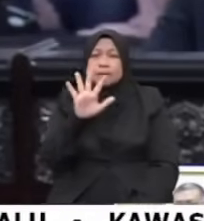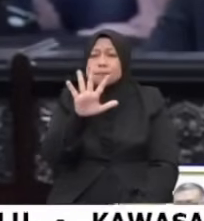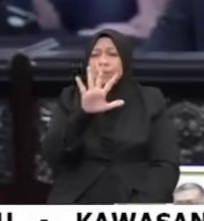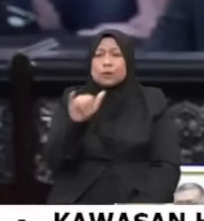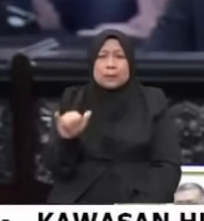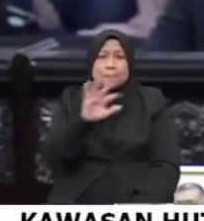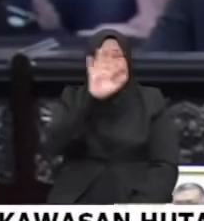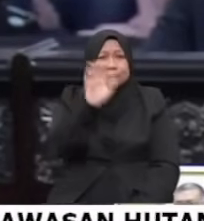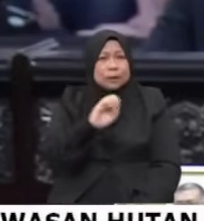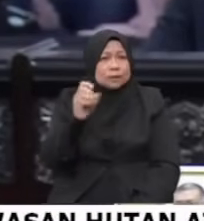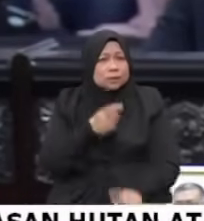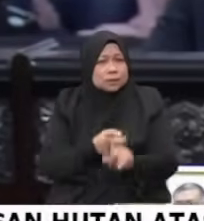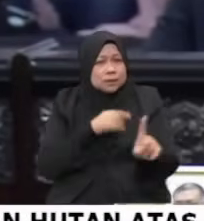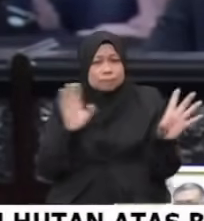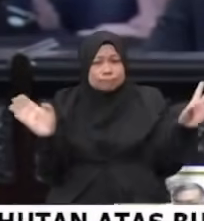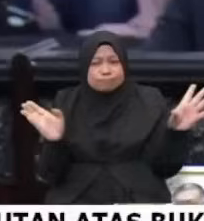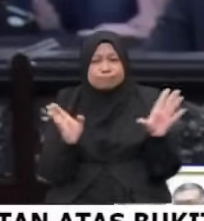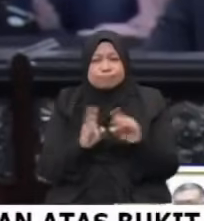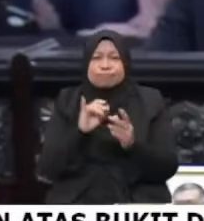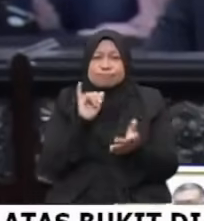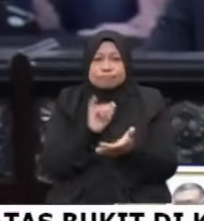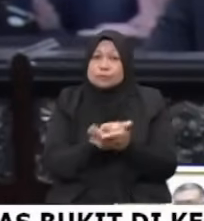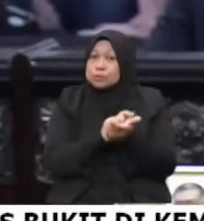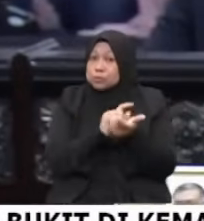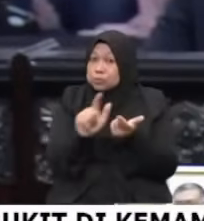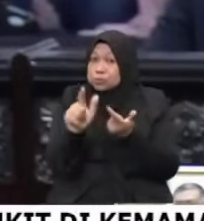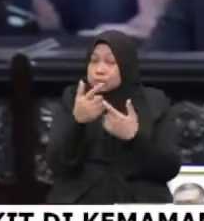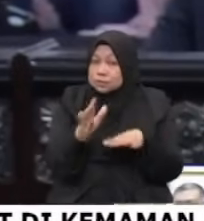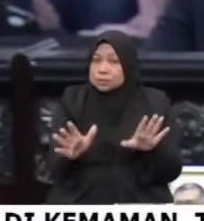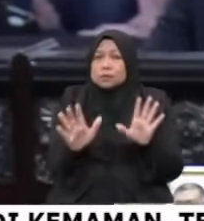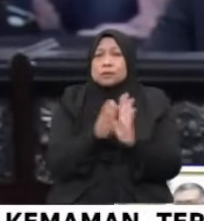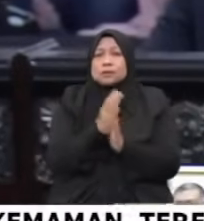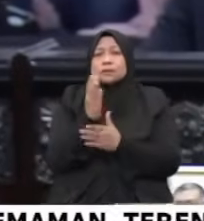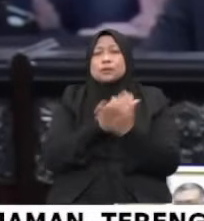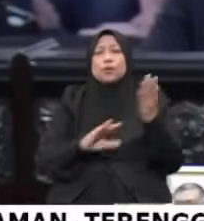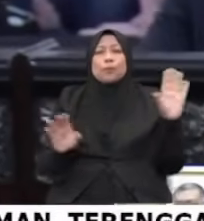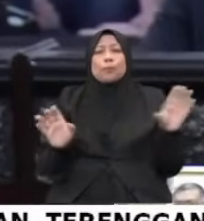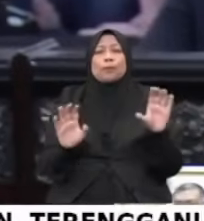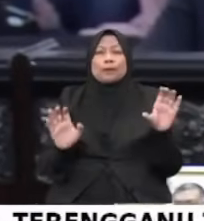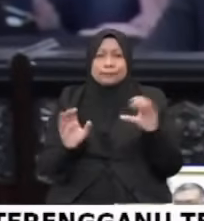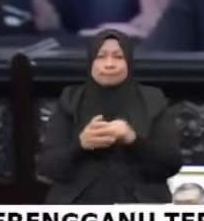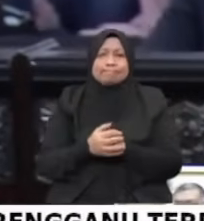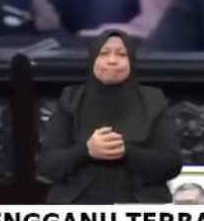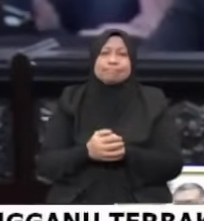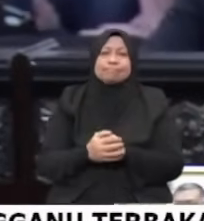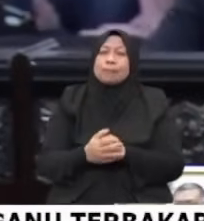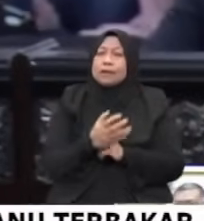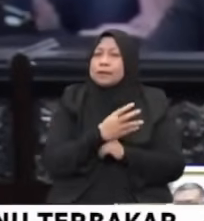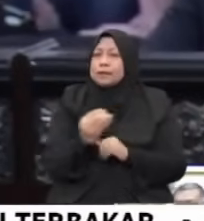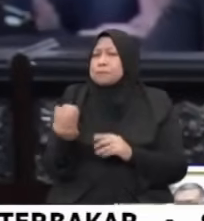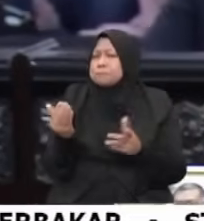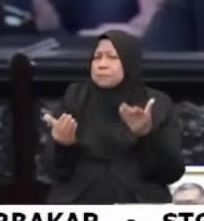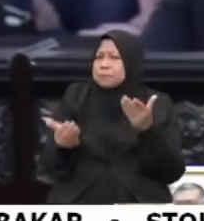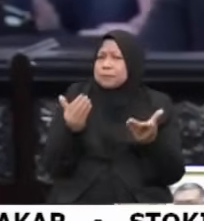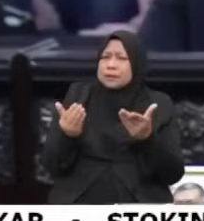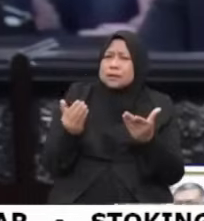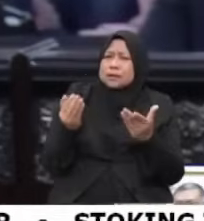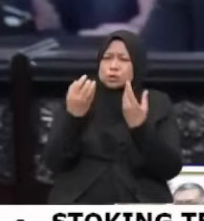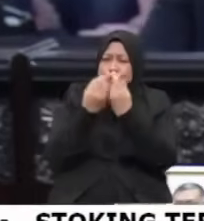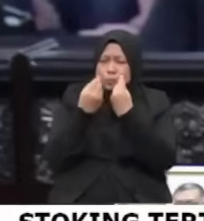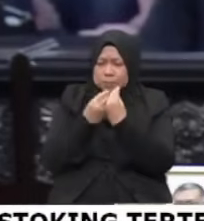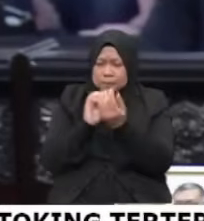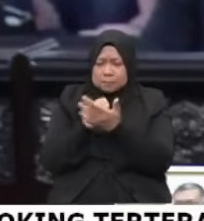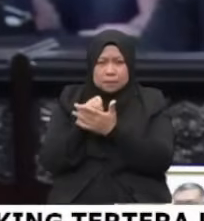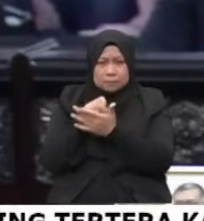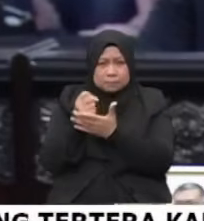56% daripada jumlah pelaburan diluluskan dalam sektor pembuatan sebagai perbandingan jumlah pelaburan